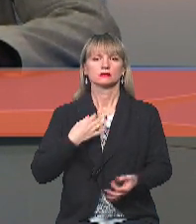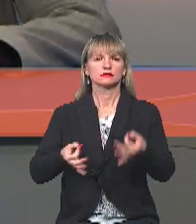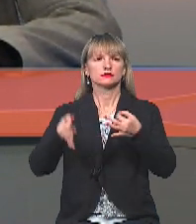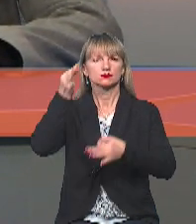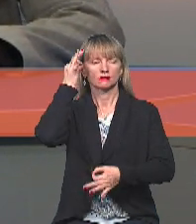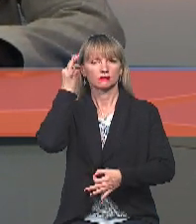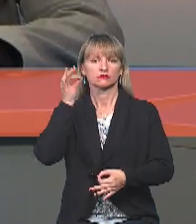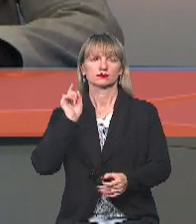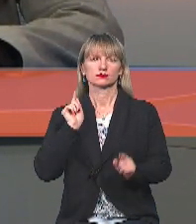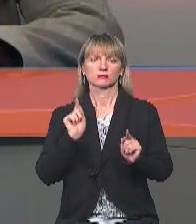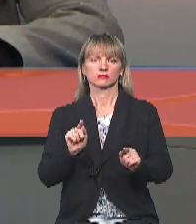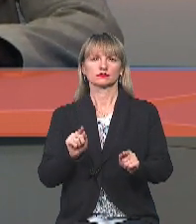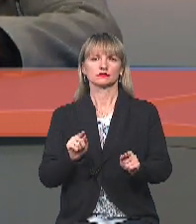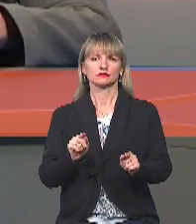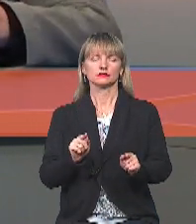тих